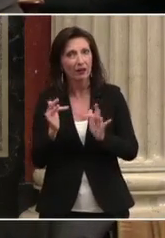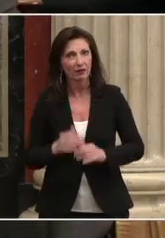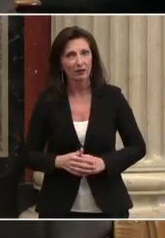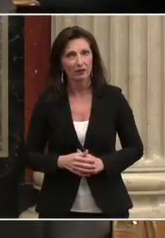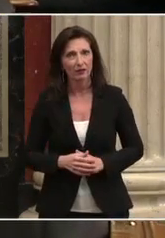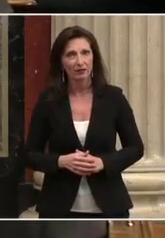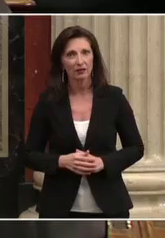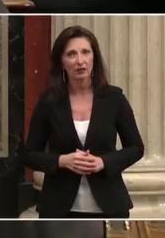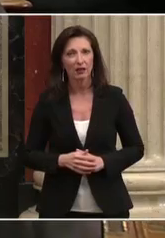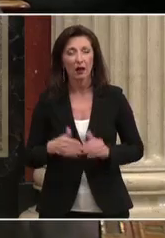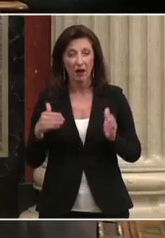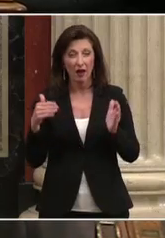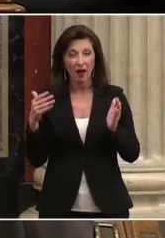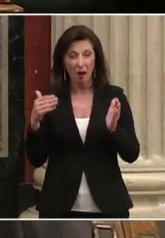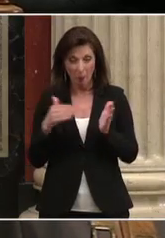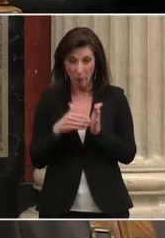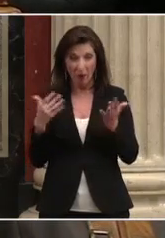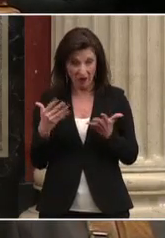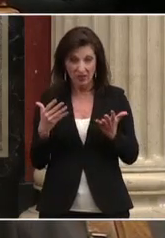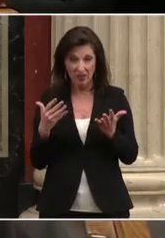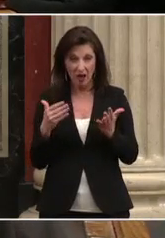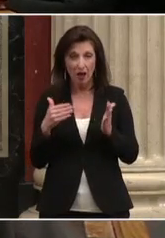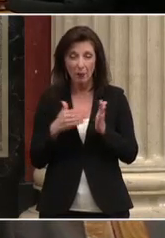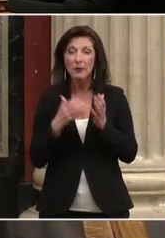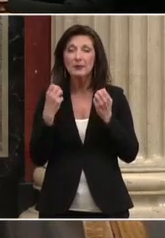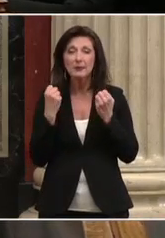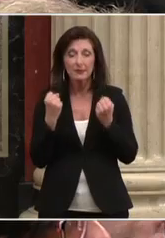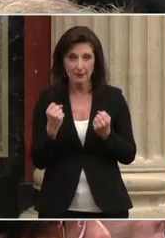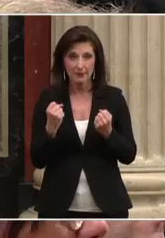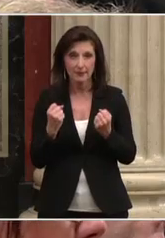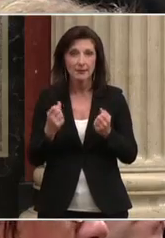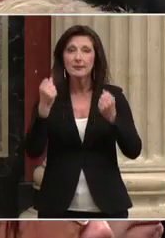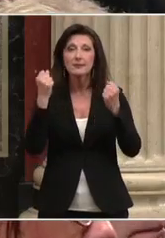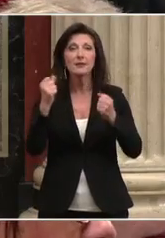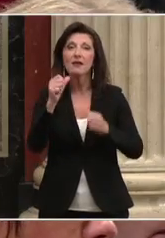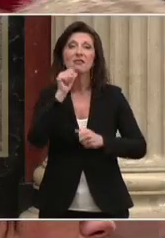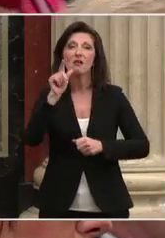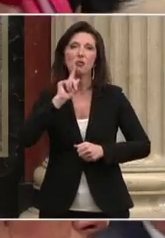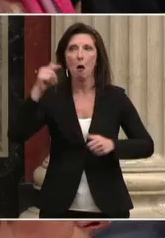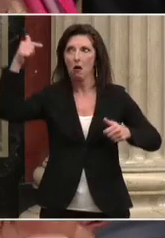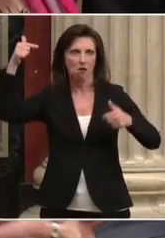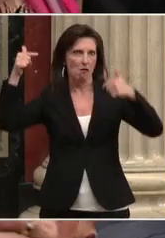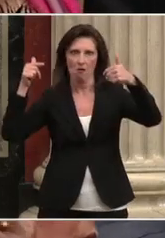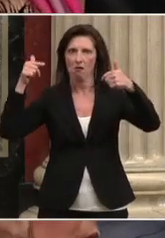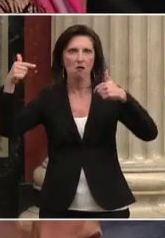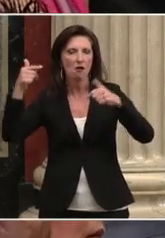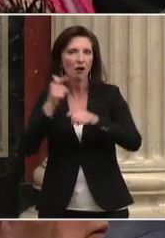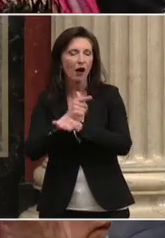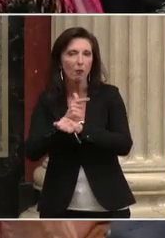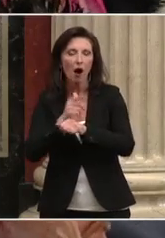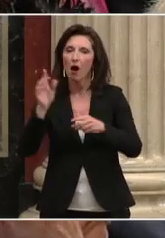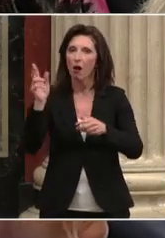Was es braucht, ist Sicherheit. Nicht allein die Sicherheit mit Überwachungskameras und Blaulicht, auch